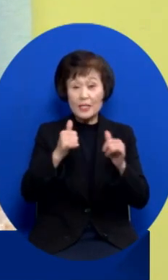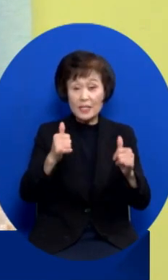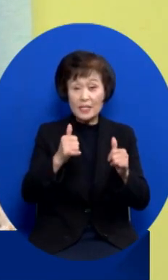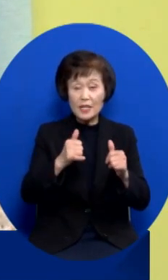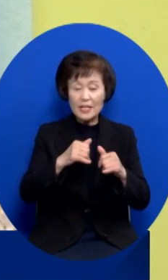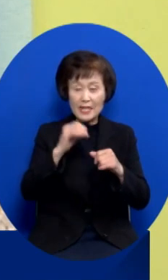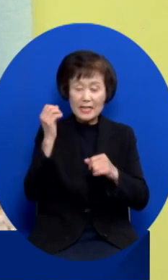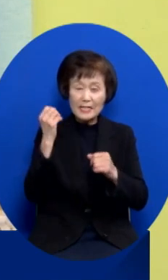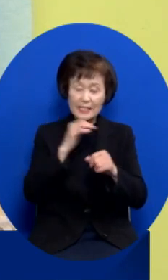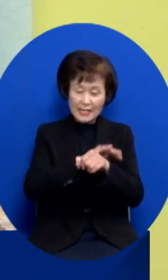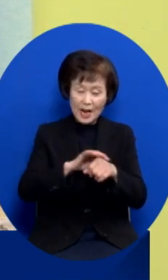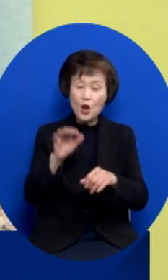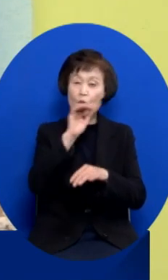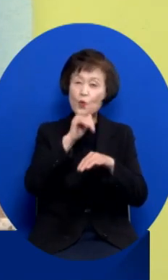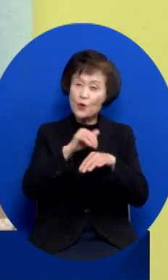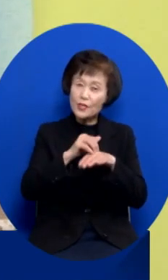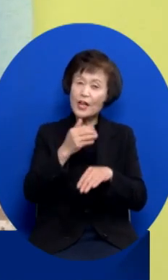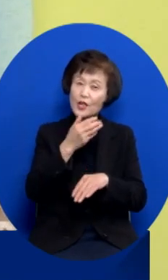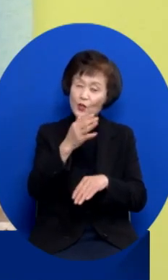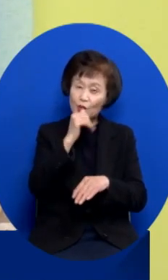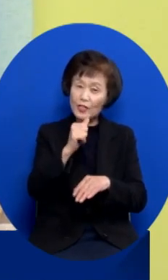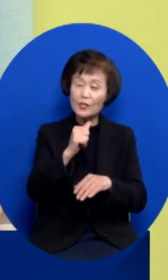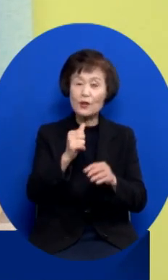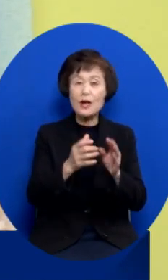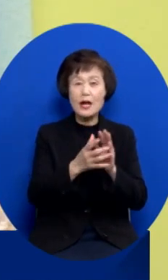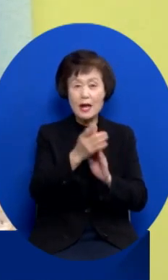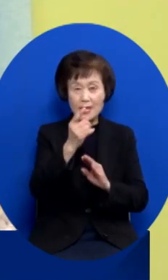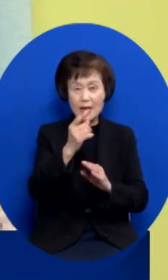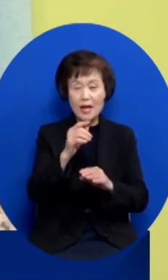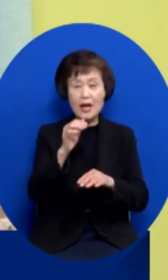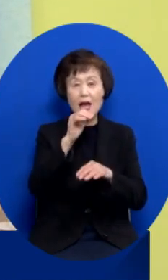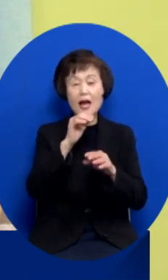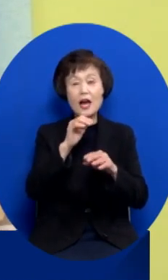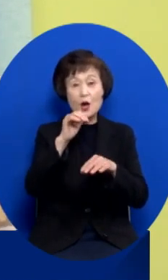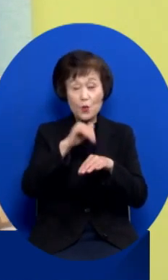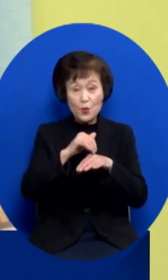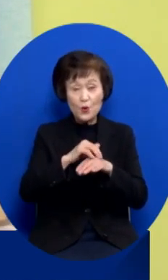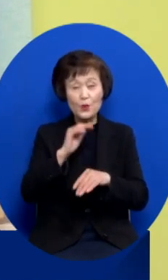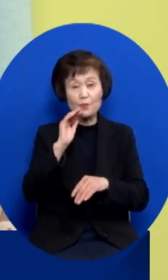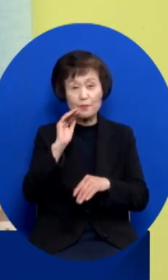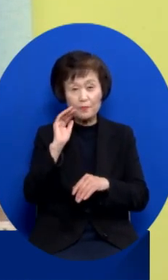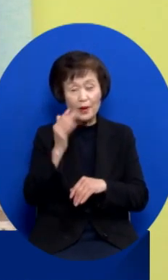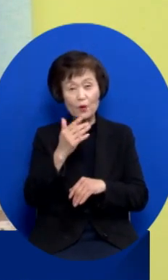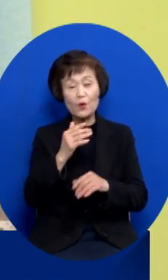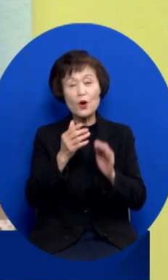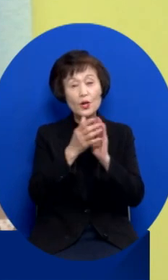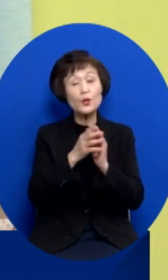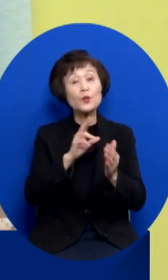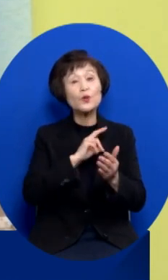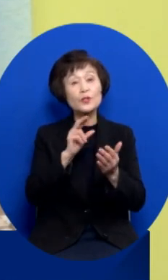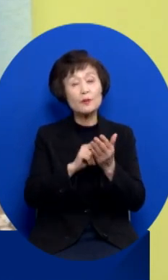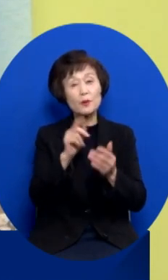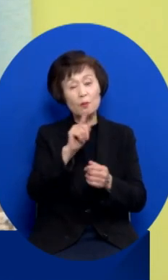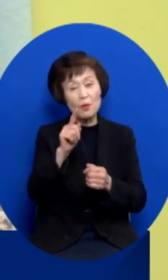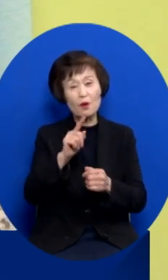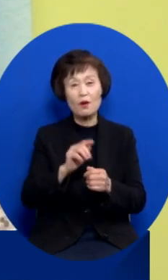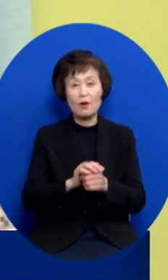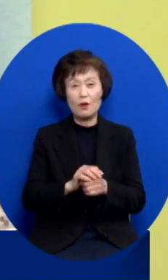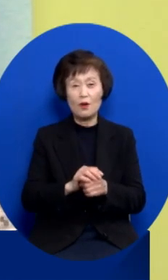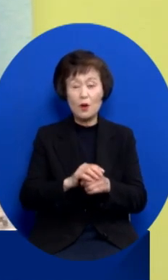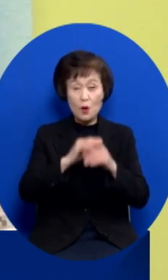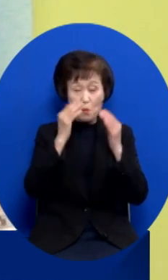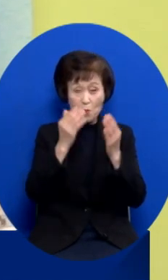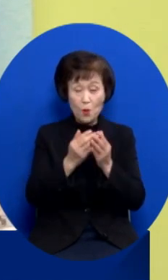모여서 하나의 팀이 될수 있도록 준비를 하고 있는 상태고, 저희 기도 제목이라고 하면 다른 거 없습니다. 우리 인원들이